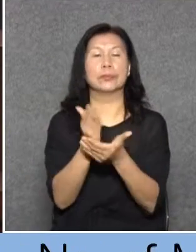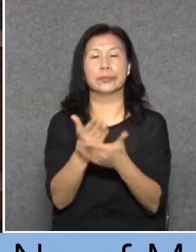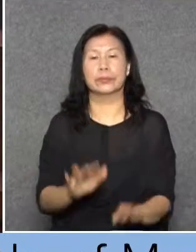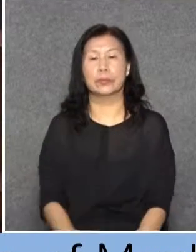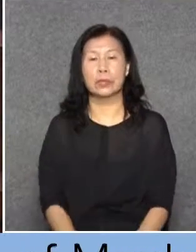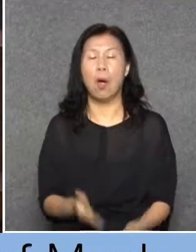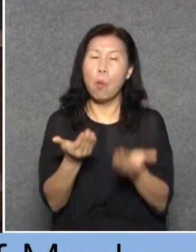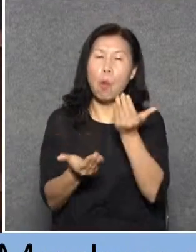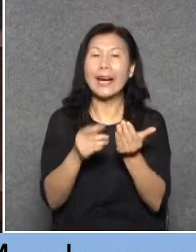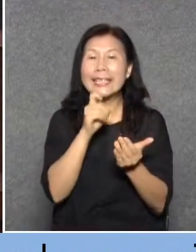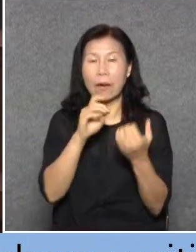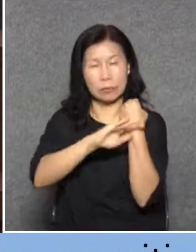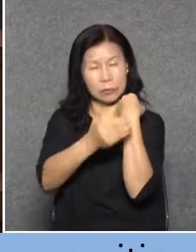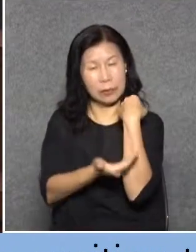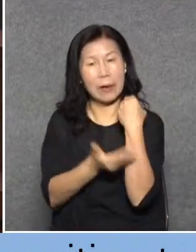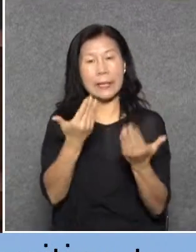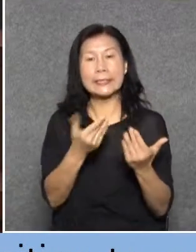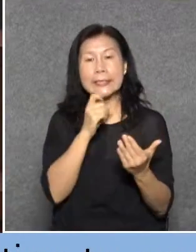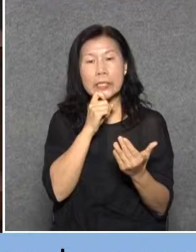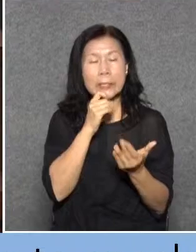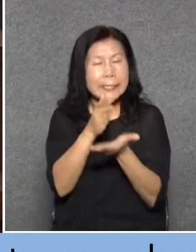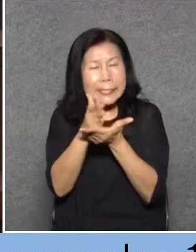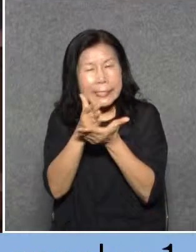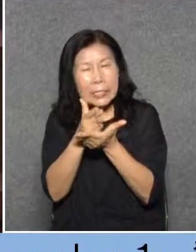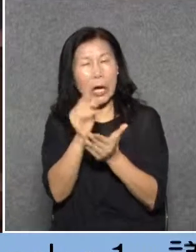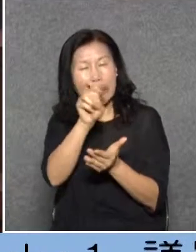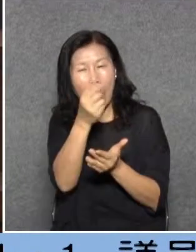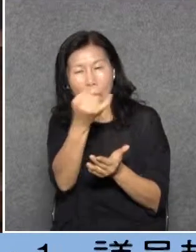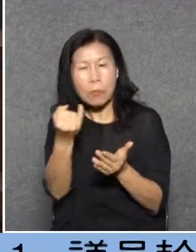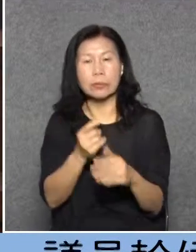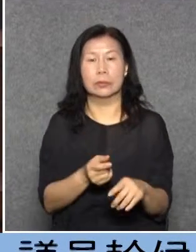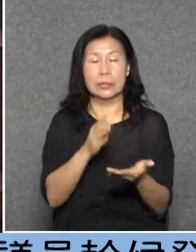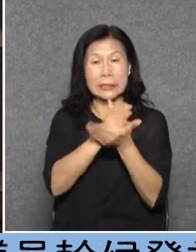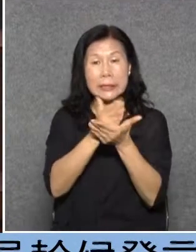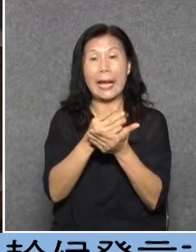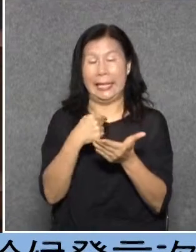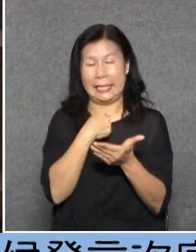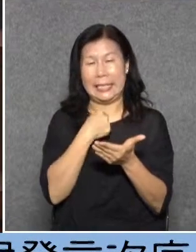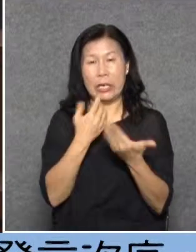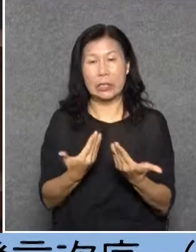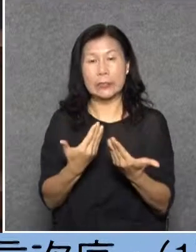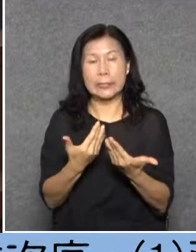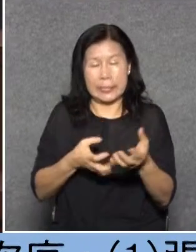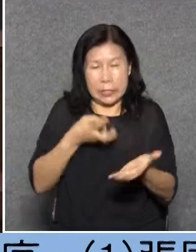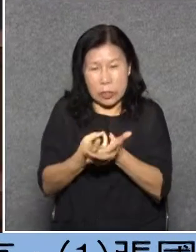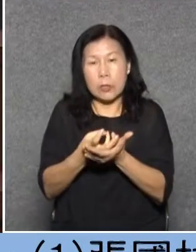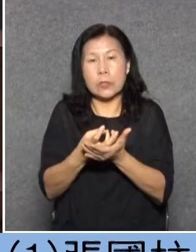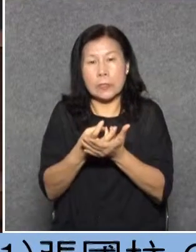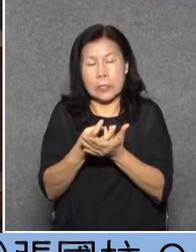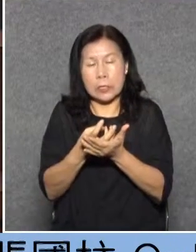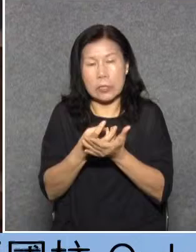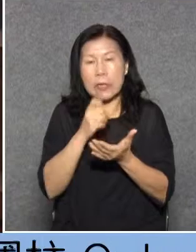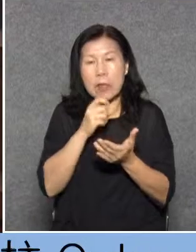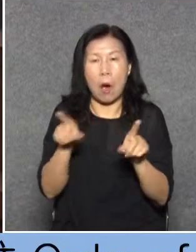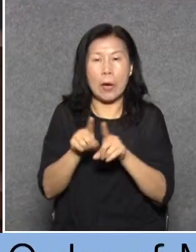就會有些法例是要所謂 test 過，要測試過，而測試可能要經過啲好周長甚至好昂貴